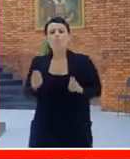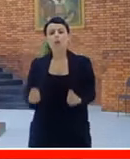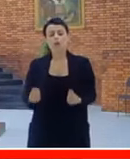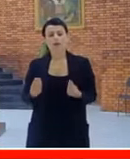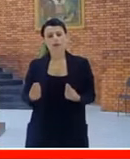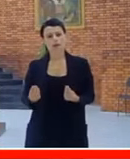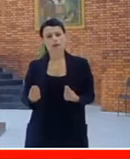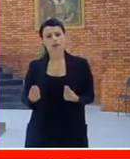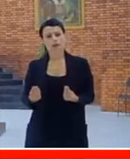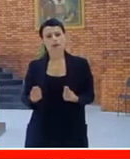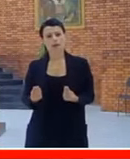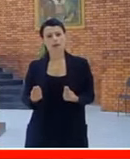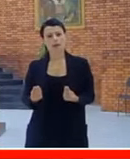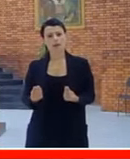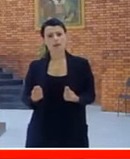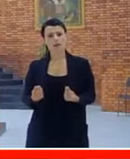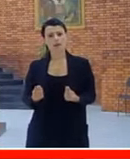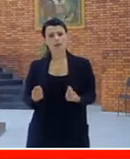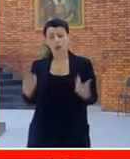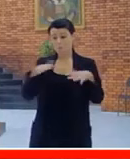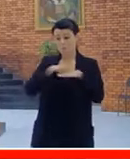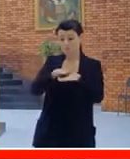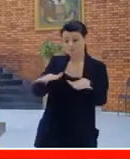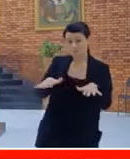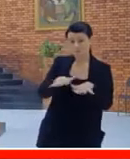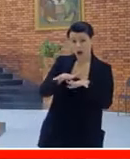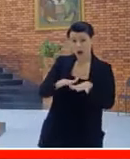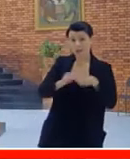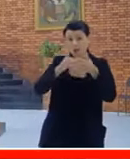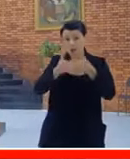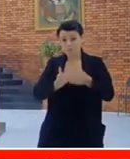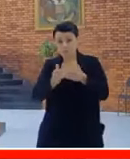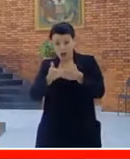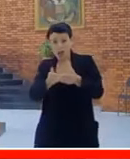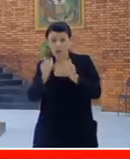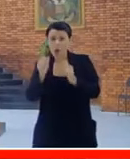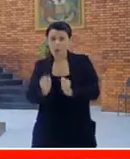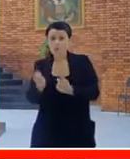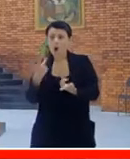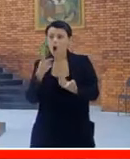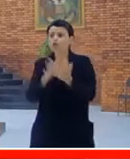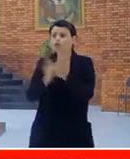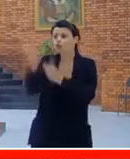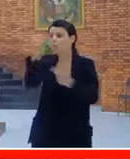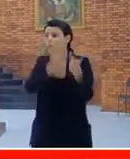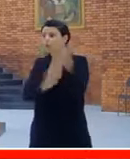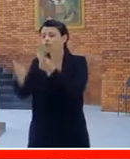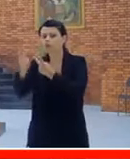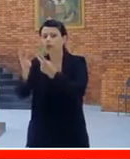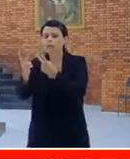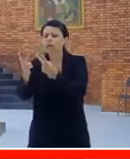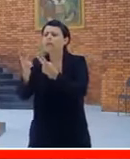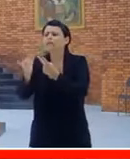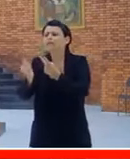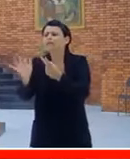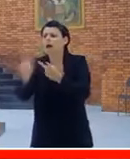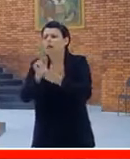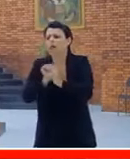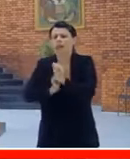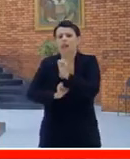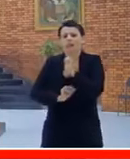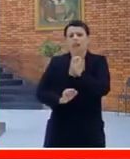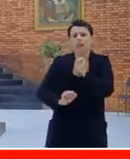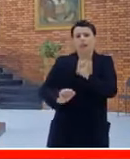Se il mare, la barca, possono rischiare di frenare questa ricerca di Gesù, dobbiamo andare a vedere dove invece